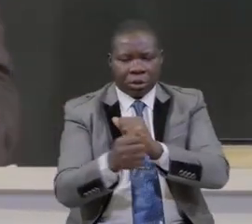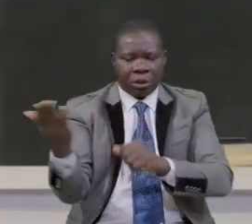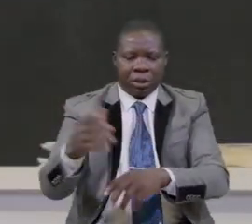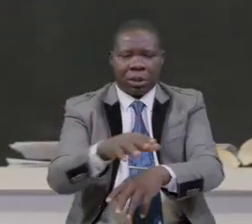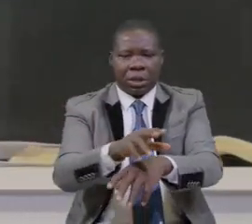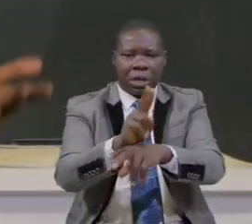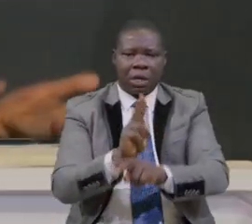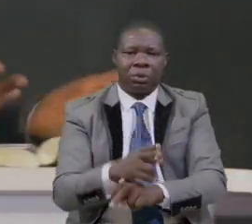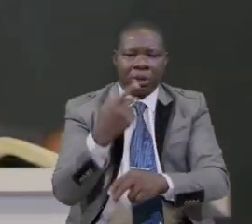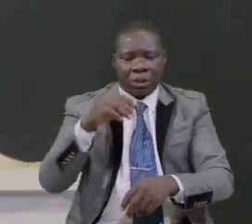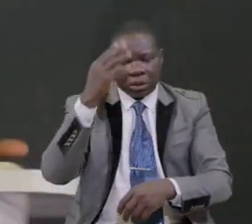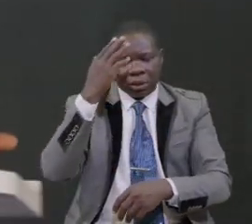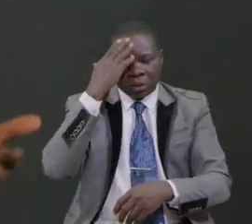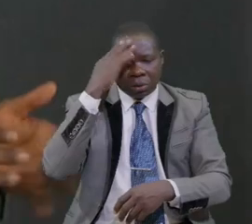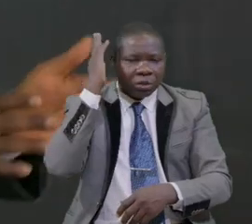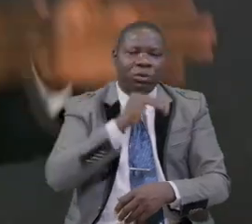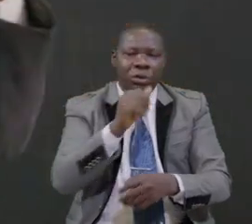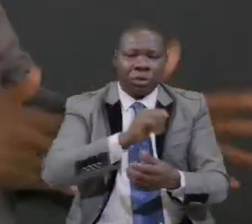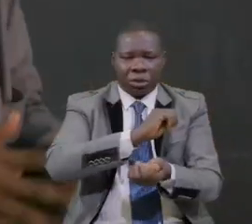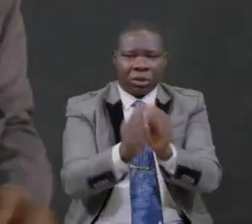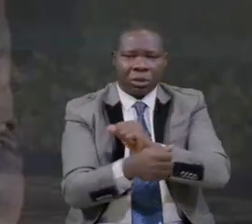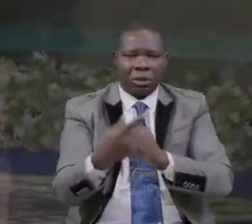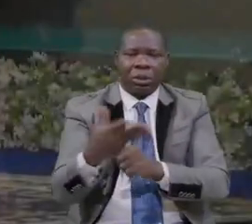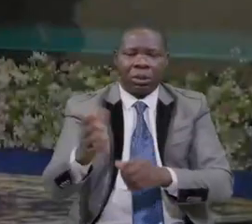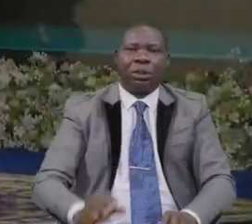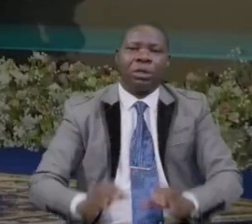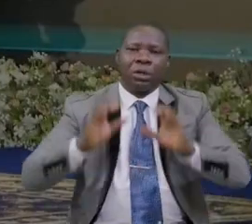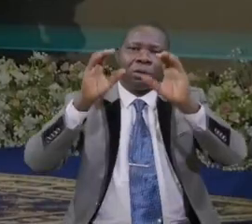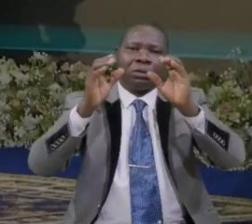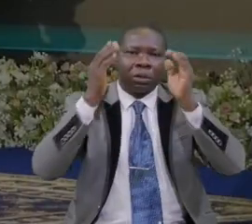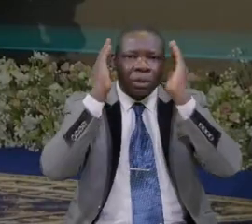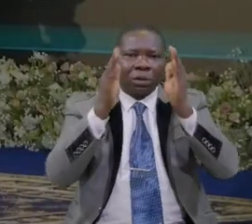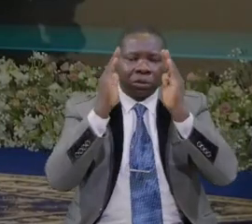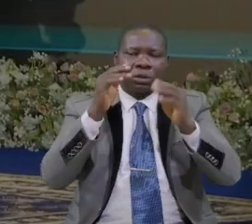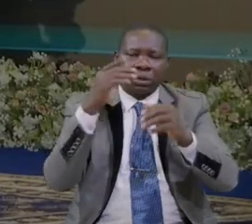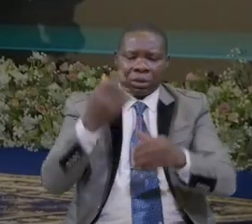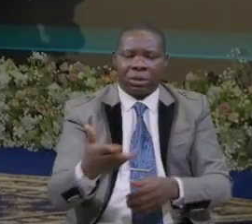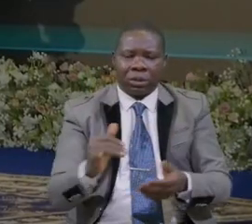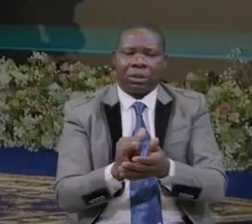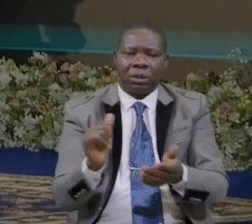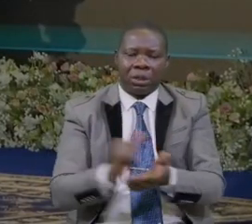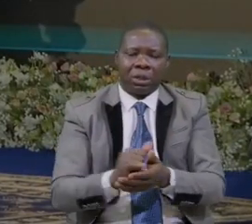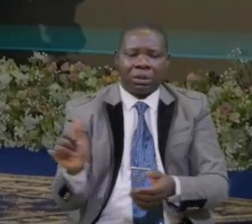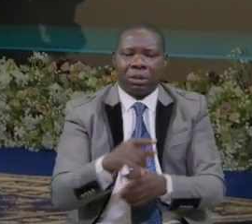pas changer leur concentration. Les choses sur lesquelles ils se concentrent.